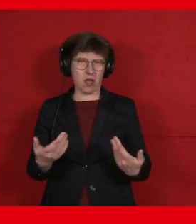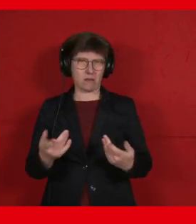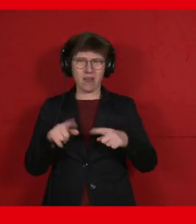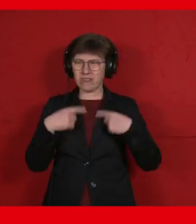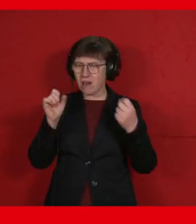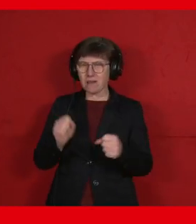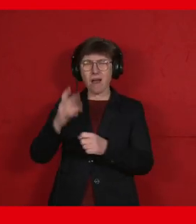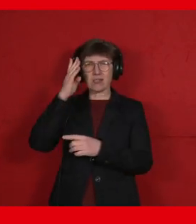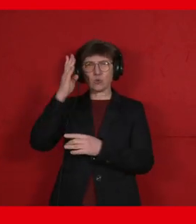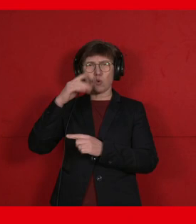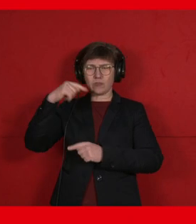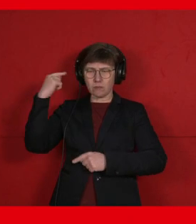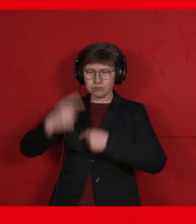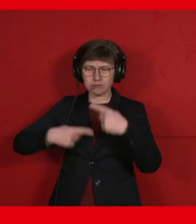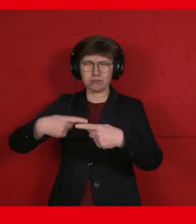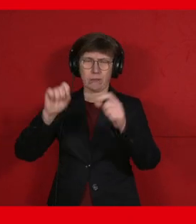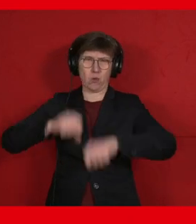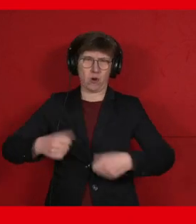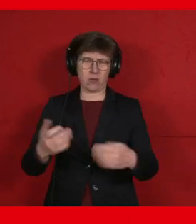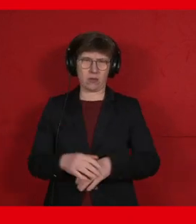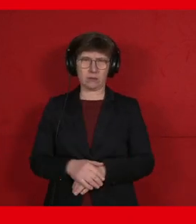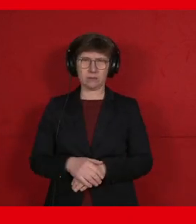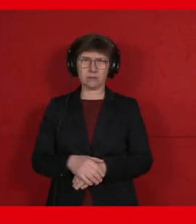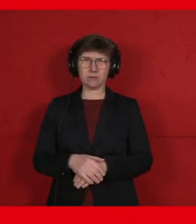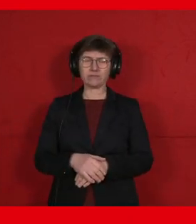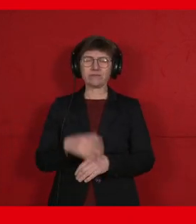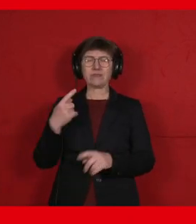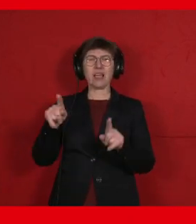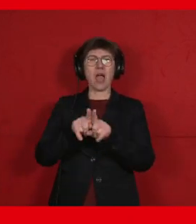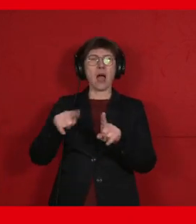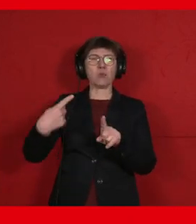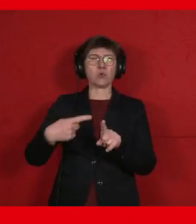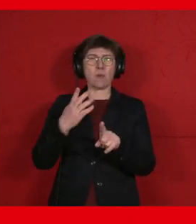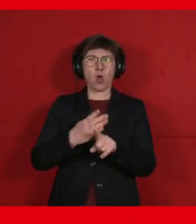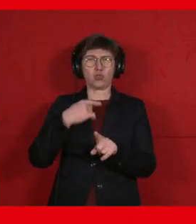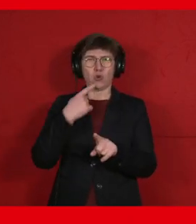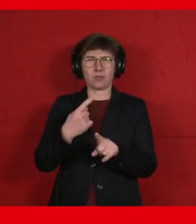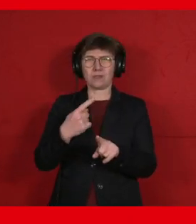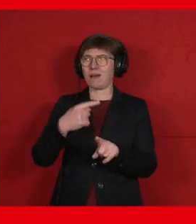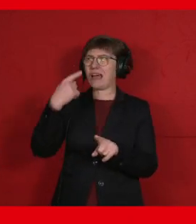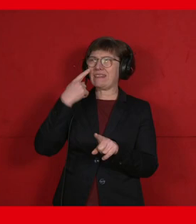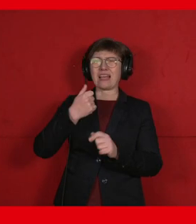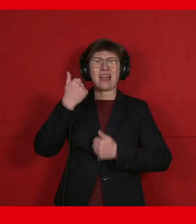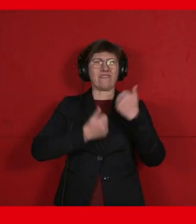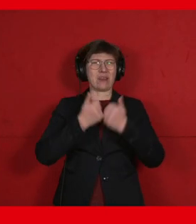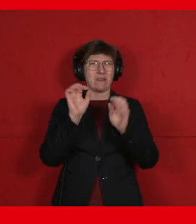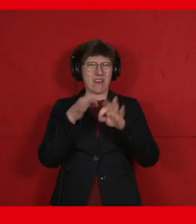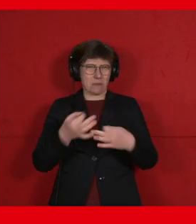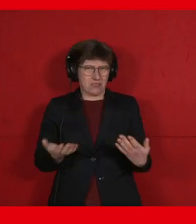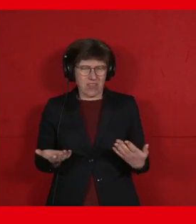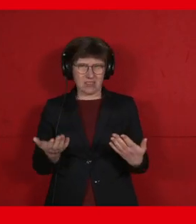damit in die Zukunft vorstoßen. Und Herr Brudermüller hat das immer wieder gesagt, denkt an die